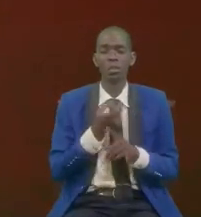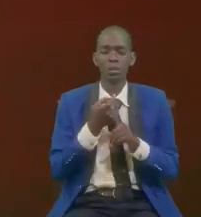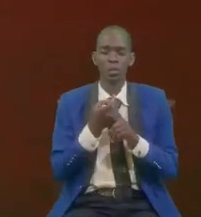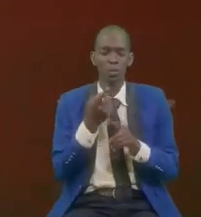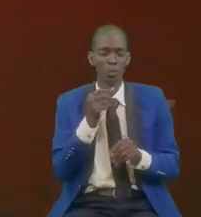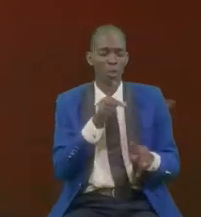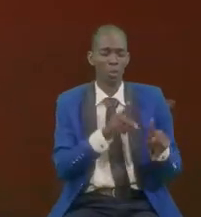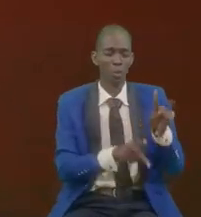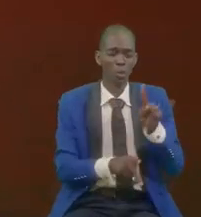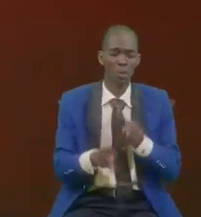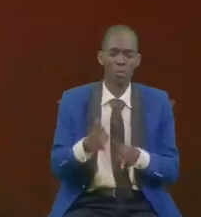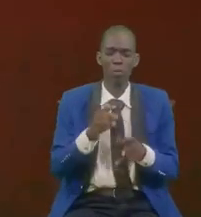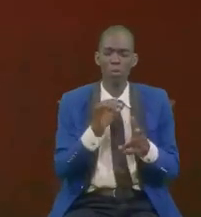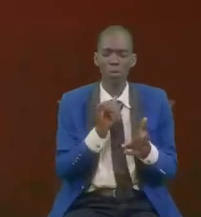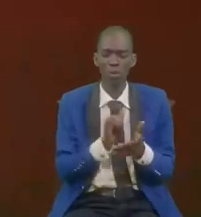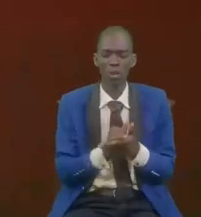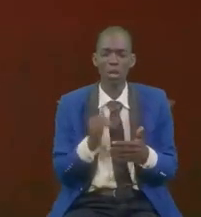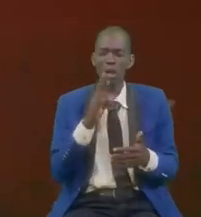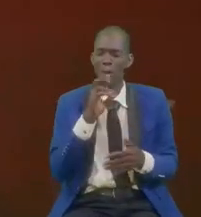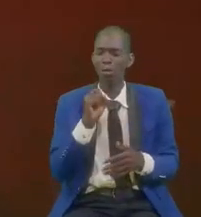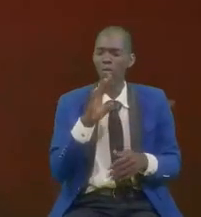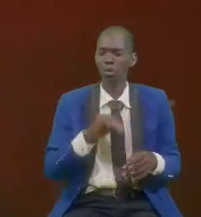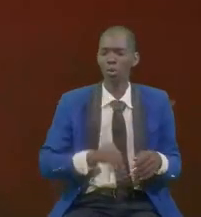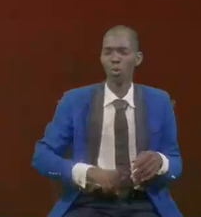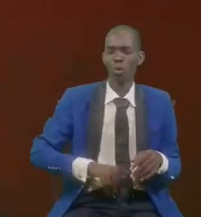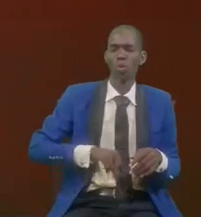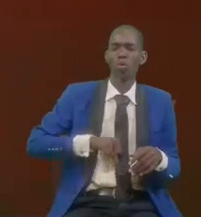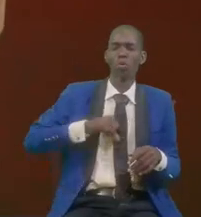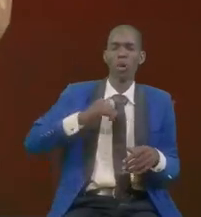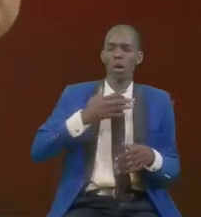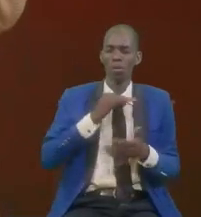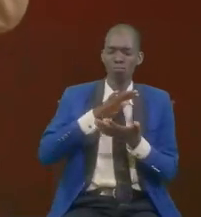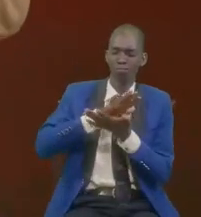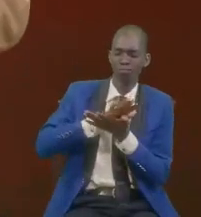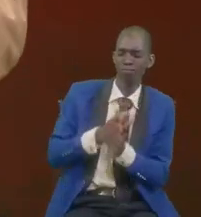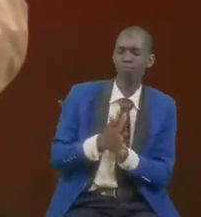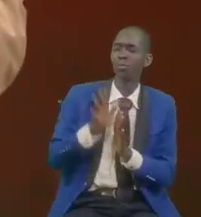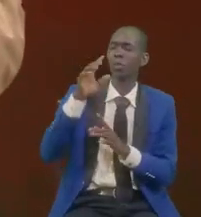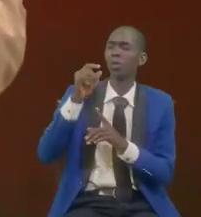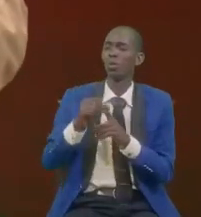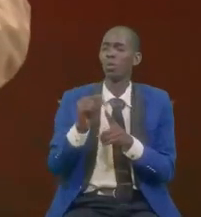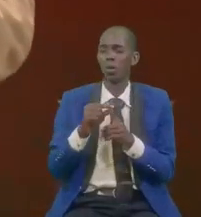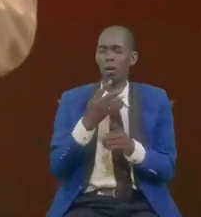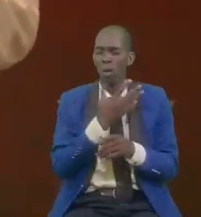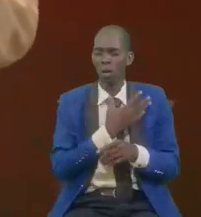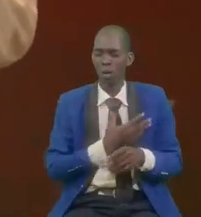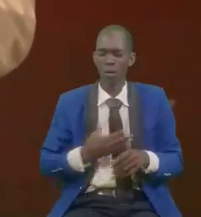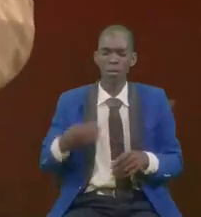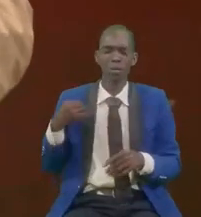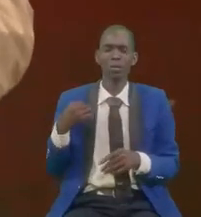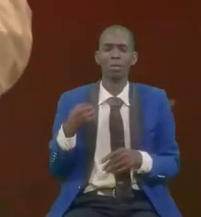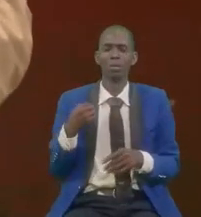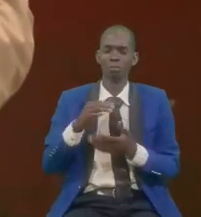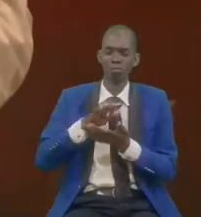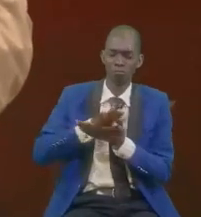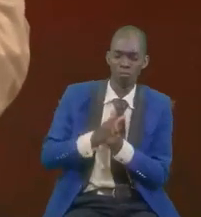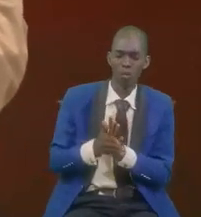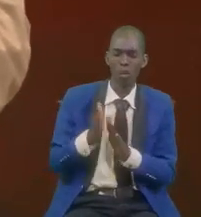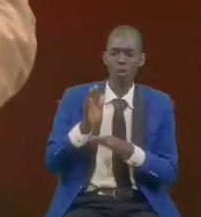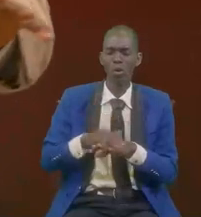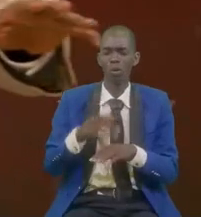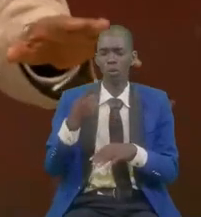d'avec les gens orgueilleux qui piétinent la parole, qui piétinent sur